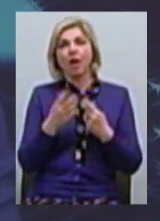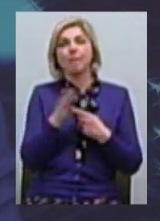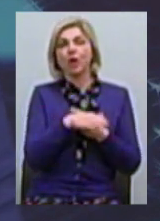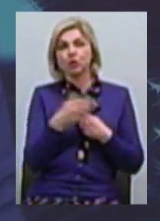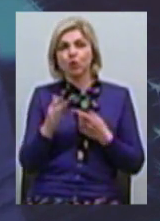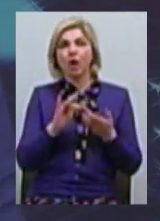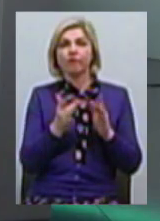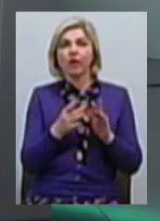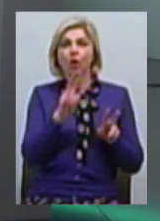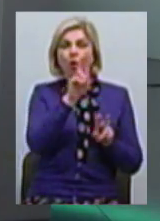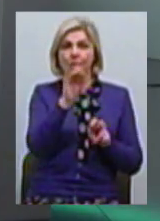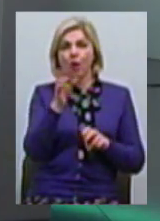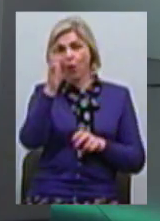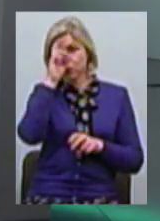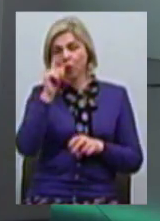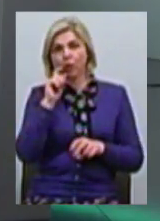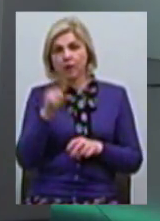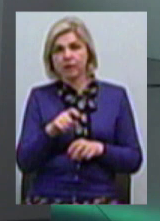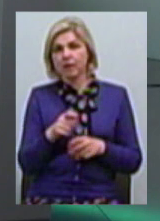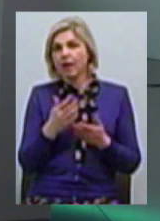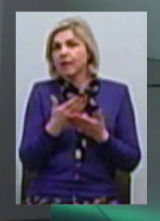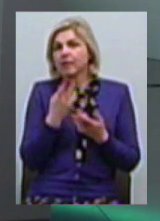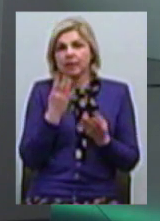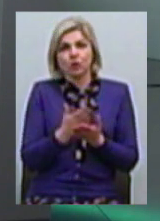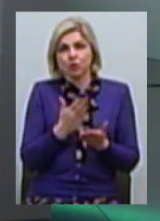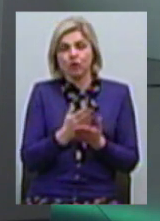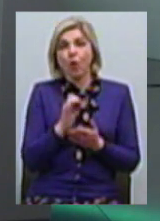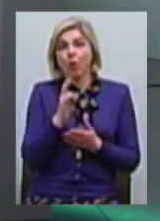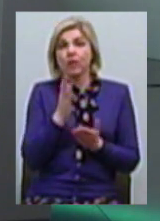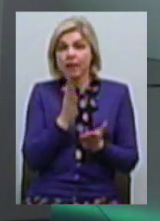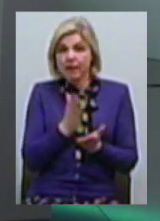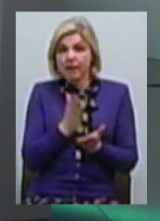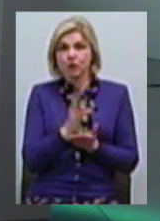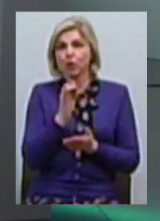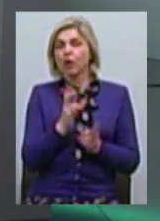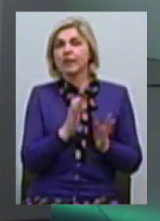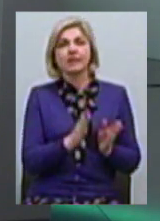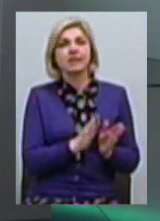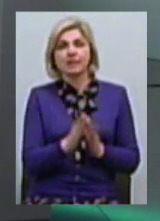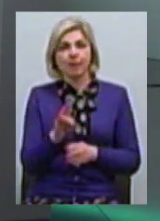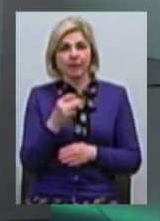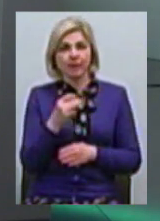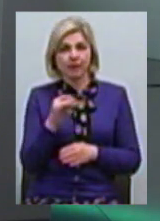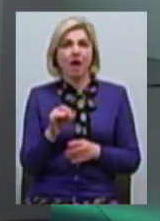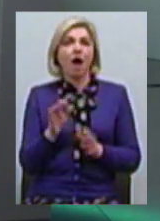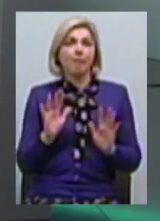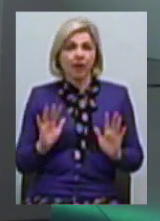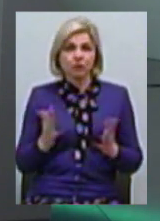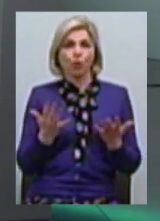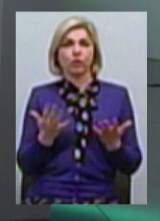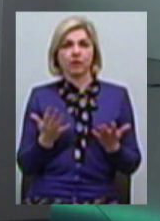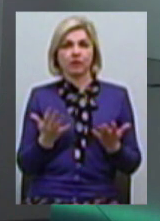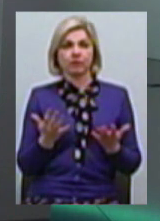и государством в Украине как такового не существует. Он есть, но он не системный. Он, скорее всего, происходит